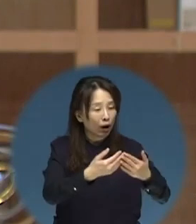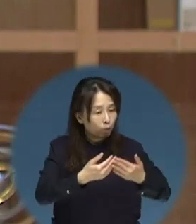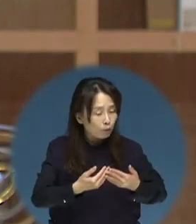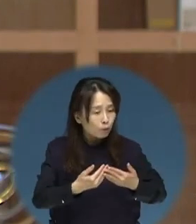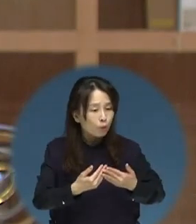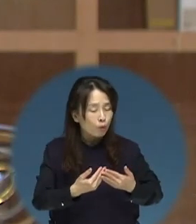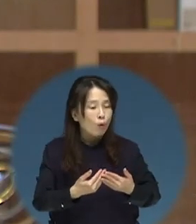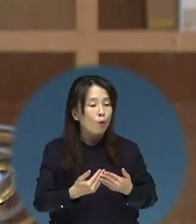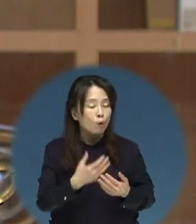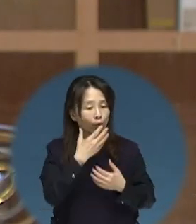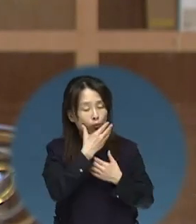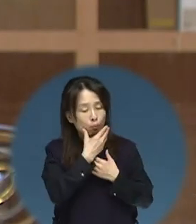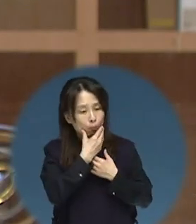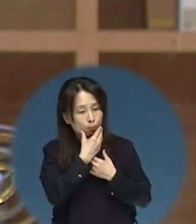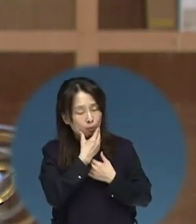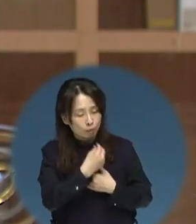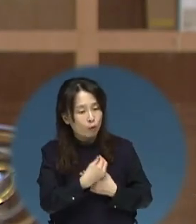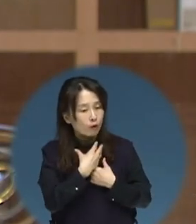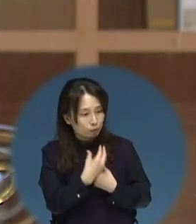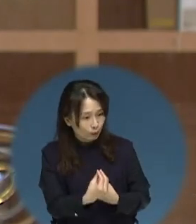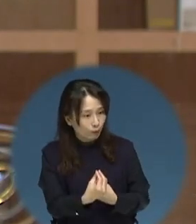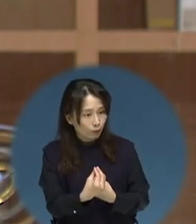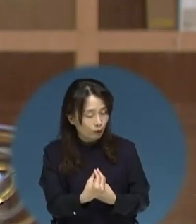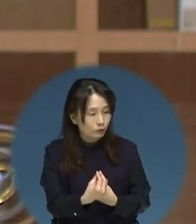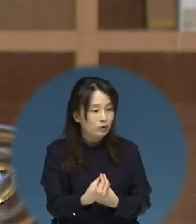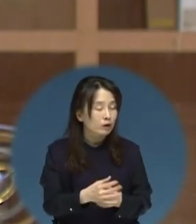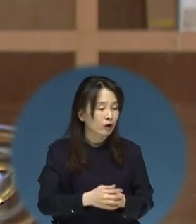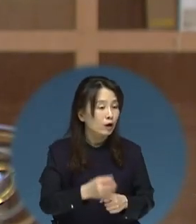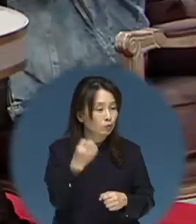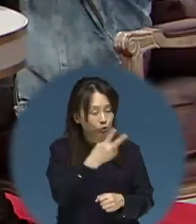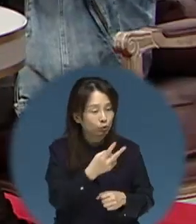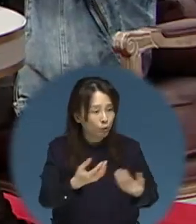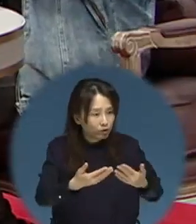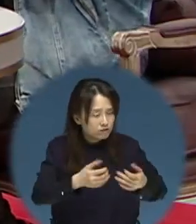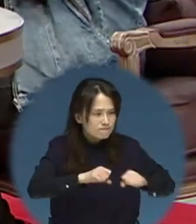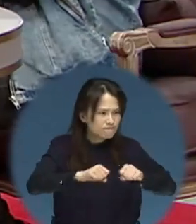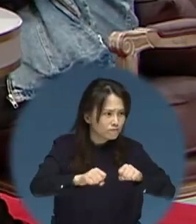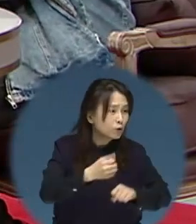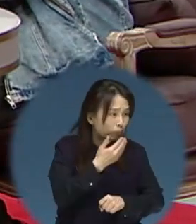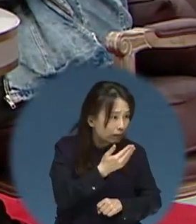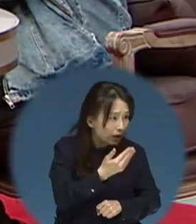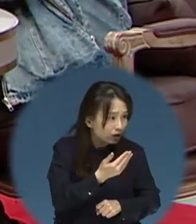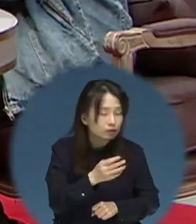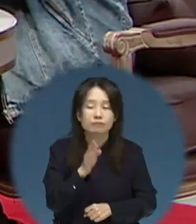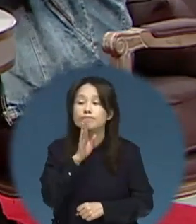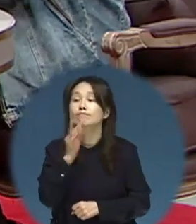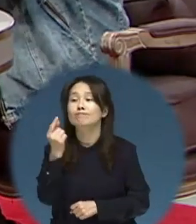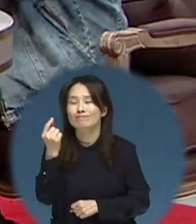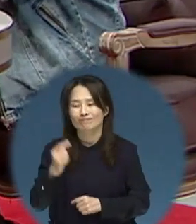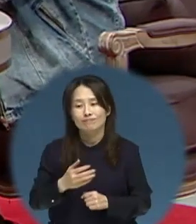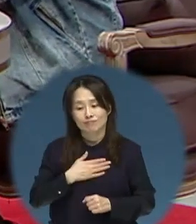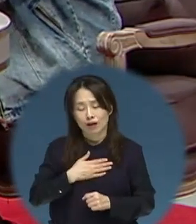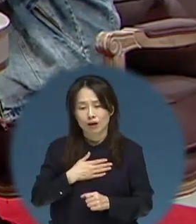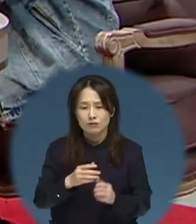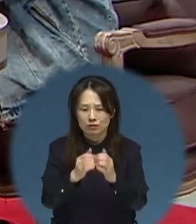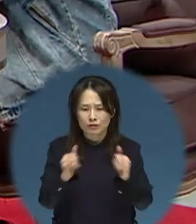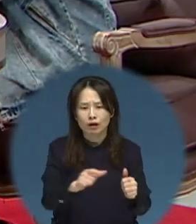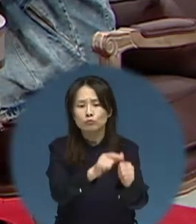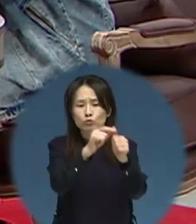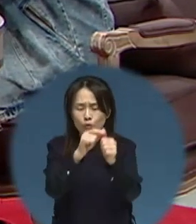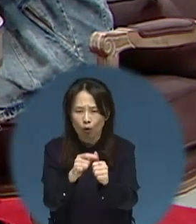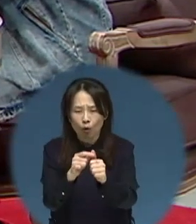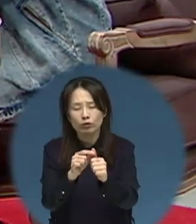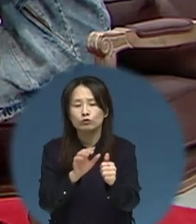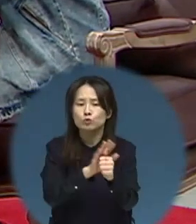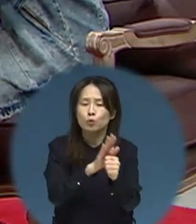해야 계속 일이 굴러가는 거 아닙니까? 그럼요. 저는 사람을 살리는 일이잖아요. 희망을 예. 전하는 일이잖아요. 예. 그